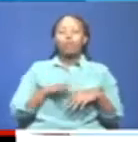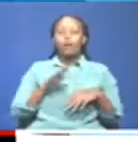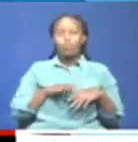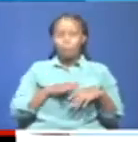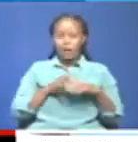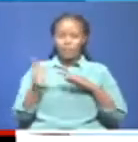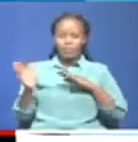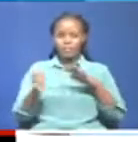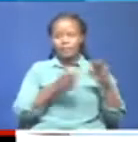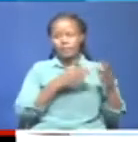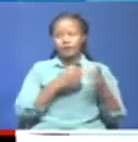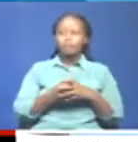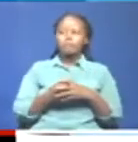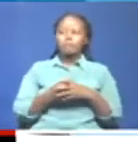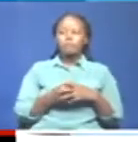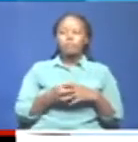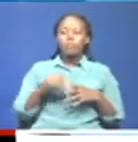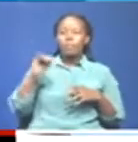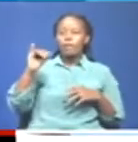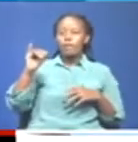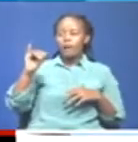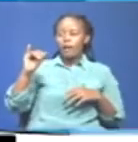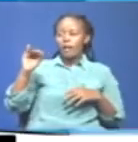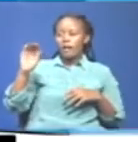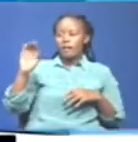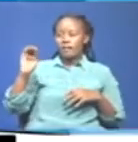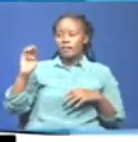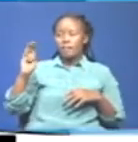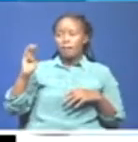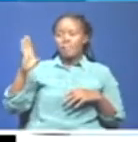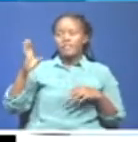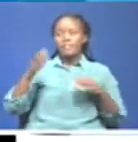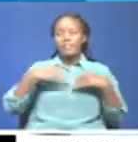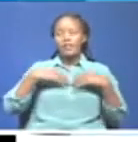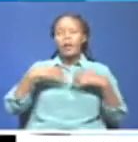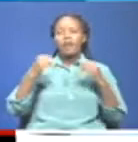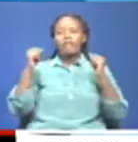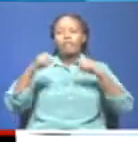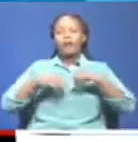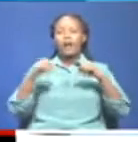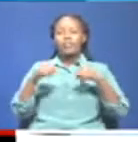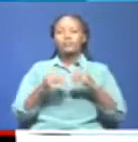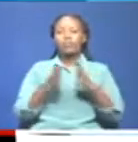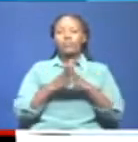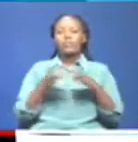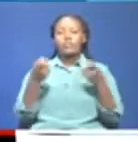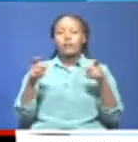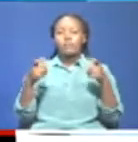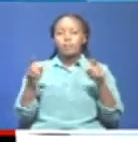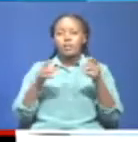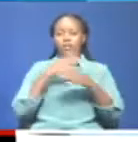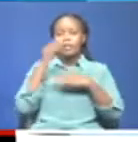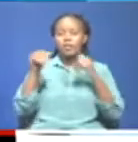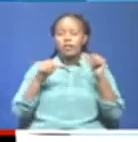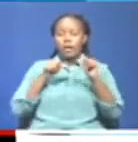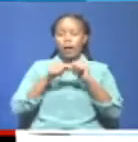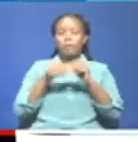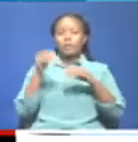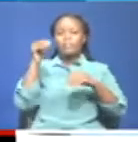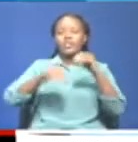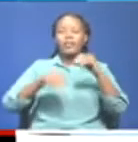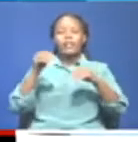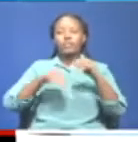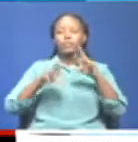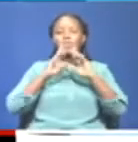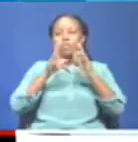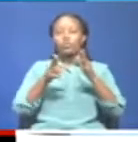Tume ya uchaguzi humu nchini imeafikiana na vyombo vya habari kuhusu ubadilishanaji wa habari kuhusu uchaguzi mkuu wa mwezi